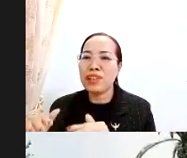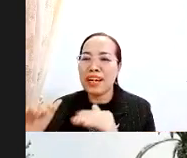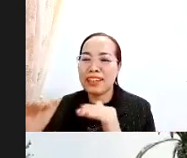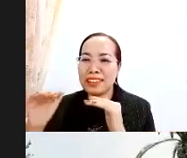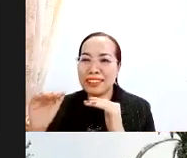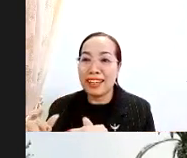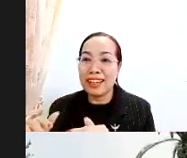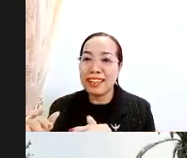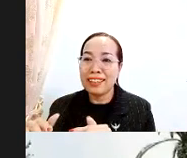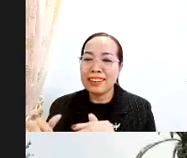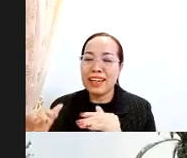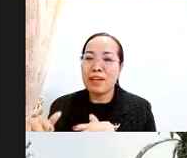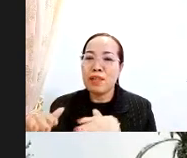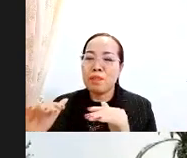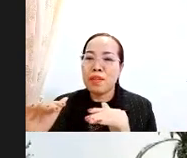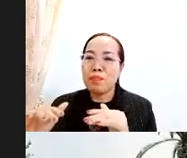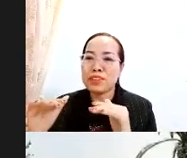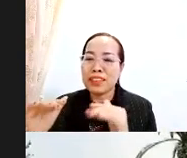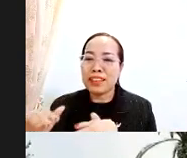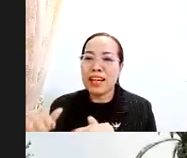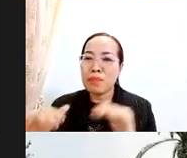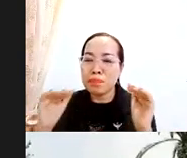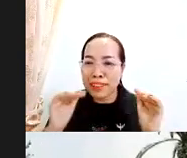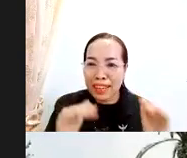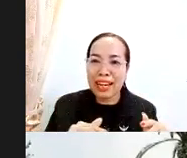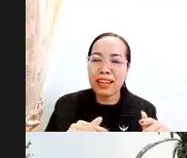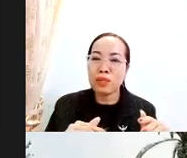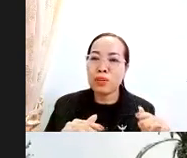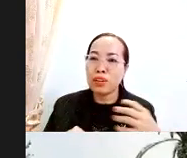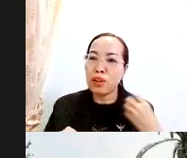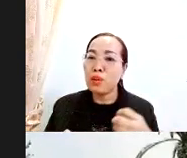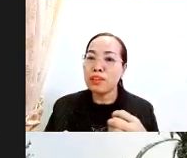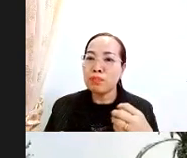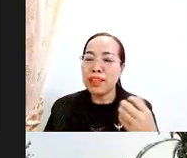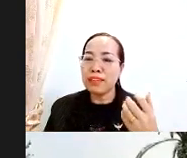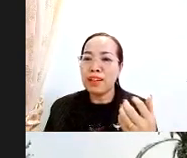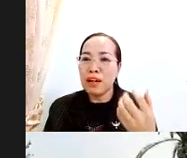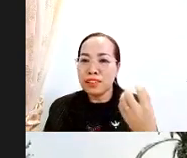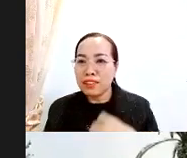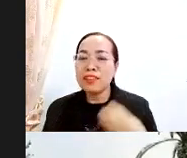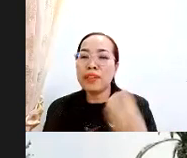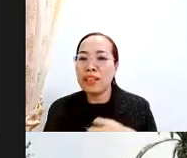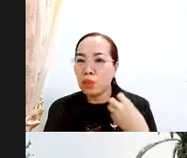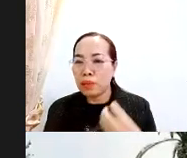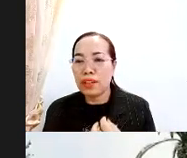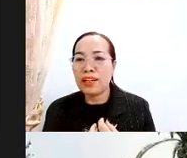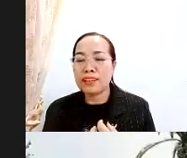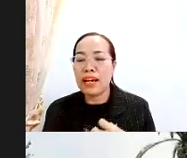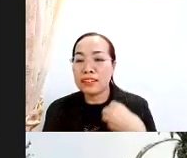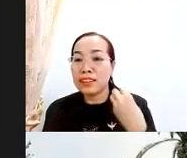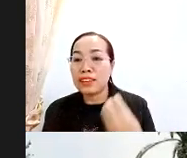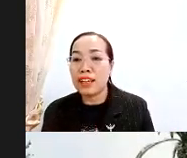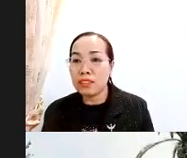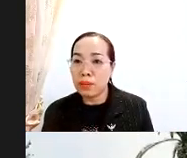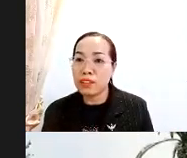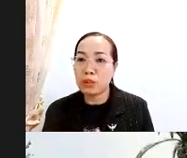cô môi cái hai thà stress chả stress hay miên pa nhà ha không luôn miên chỉ ngư miên ai rum rất đấy đã xa